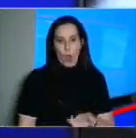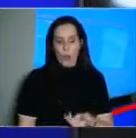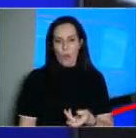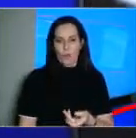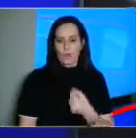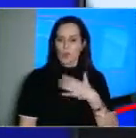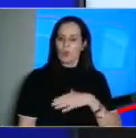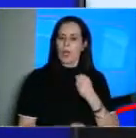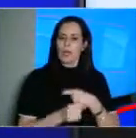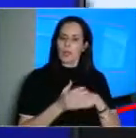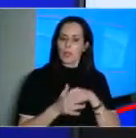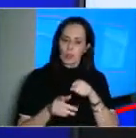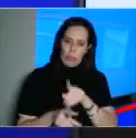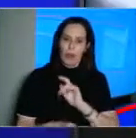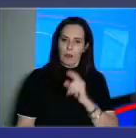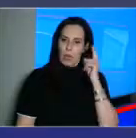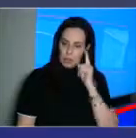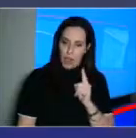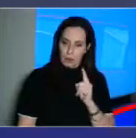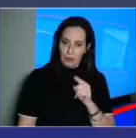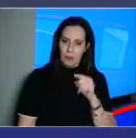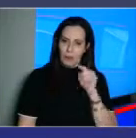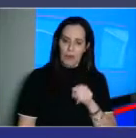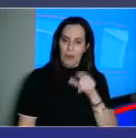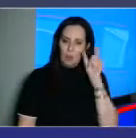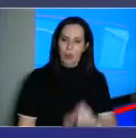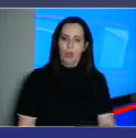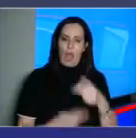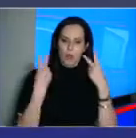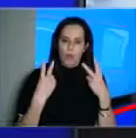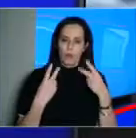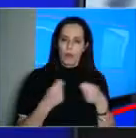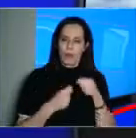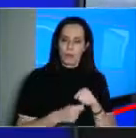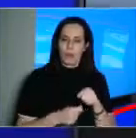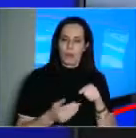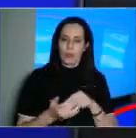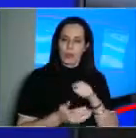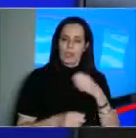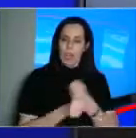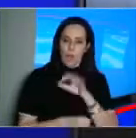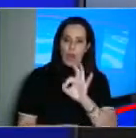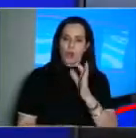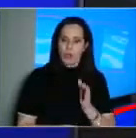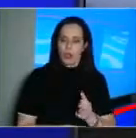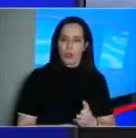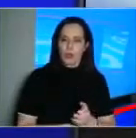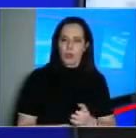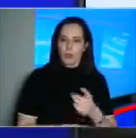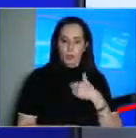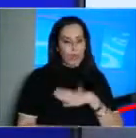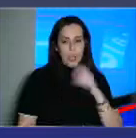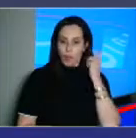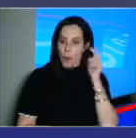אני רוצה לעשות את התיקון דרכך, כי לדעתי את הדמות החשובה בעניין הזה, כי זה העבודה שלך. נכון. ואני רוצה